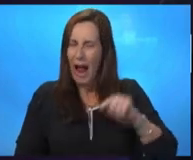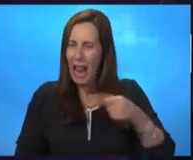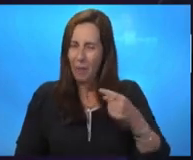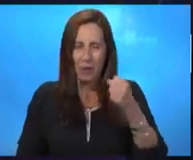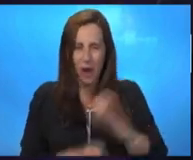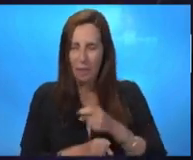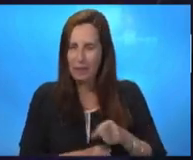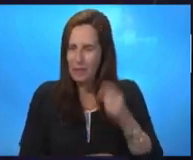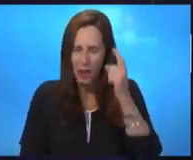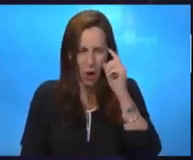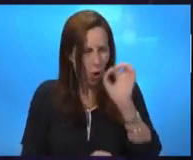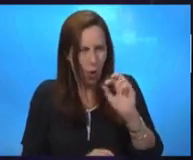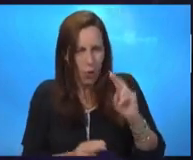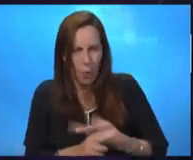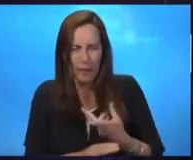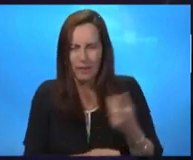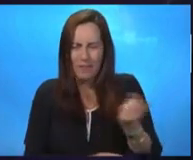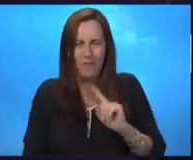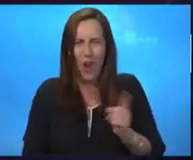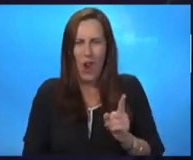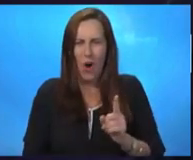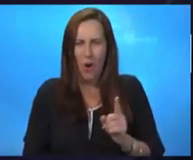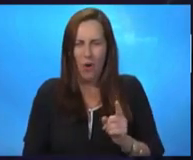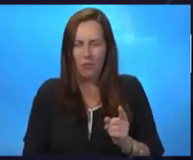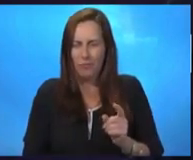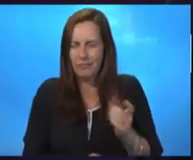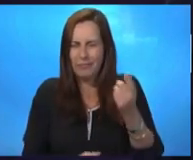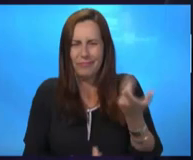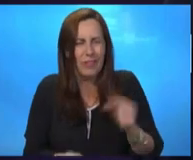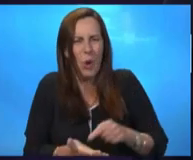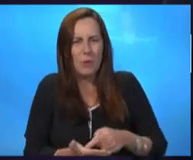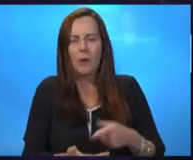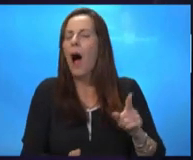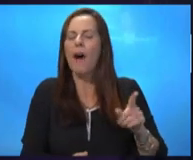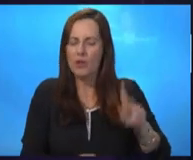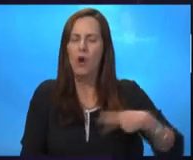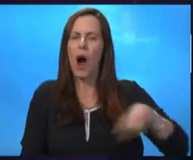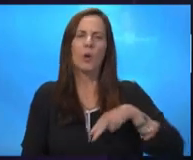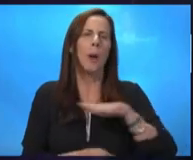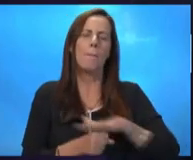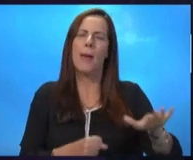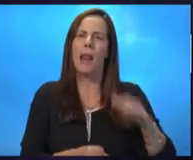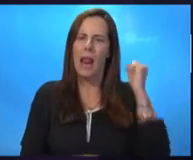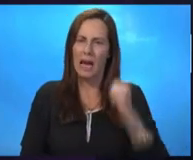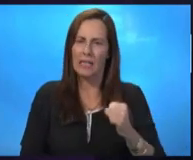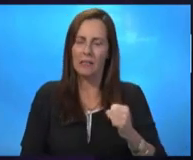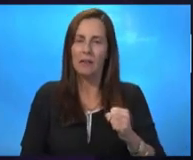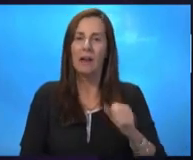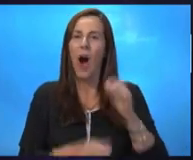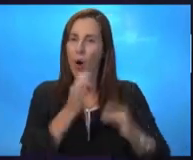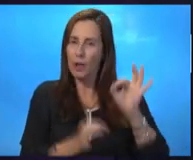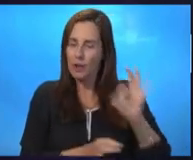לא נורמטיבי ולא נמצא מניע, זה לא גורע מאחריותו של סלע למעשים. סניגרו אמר